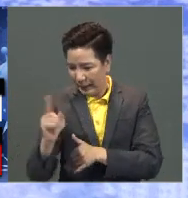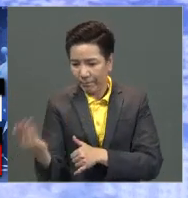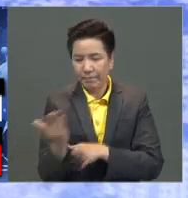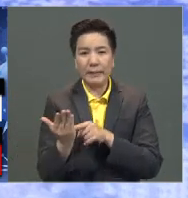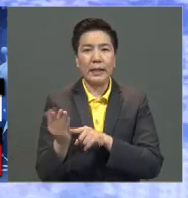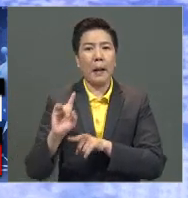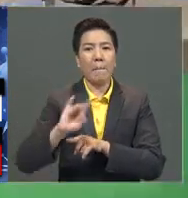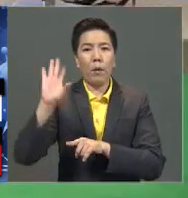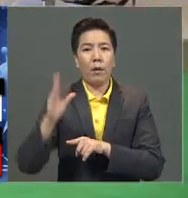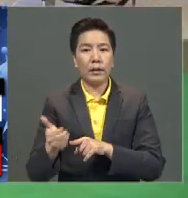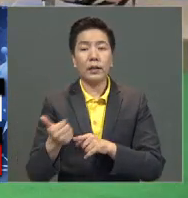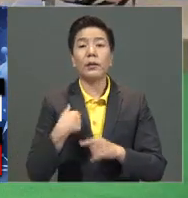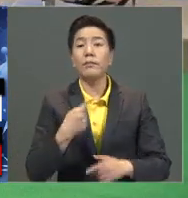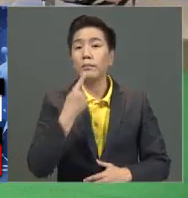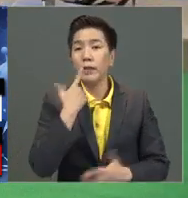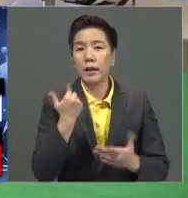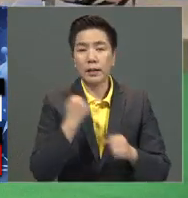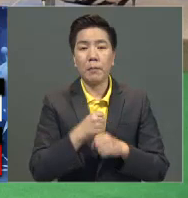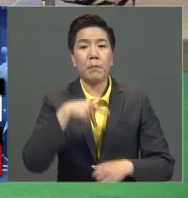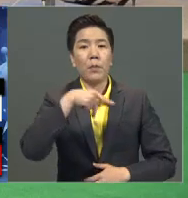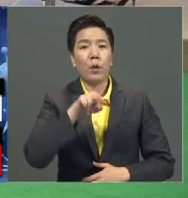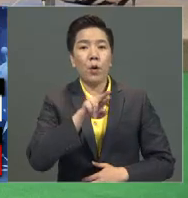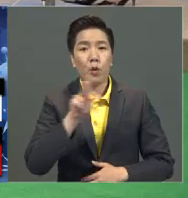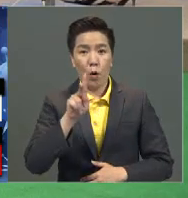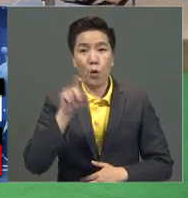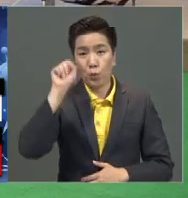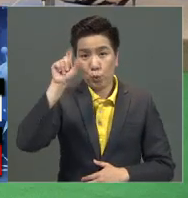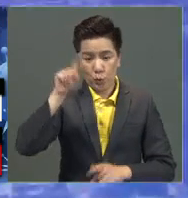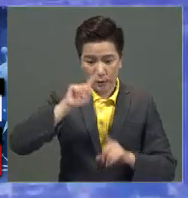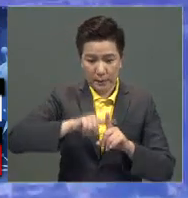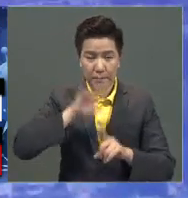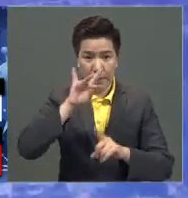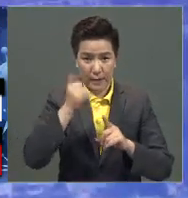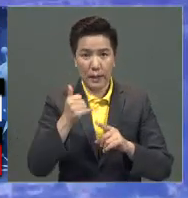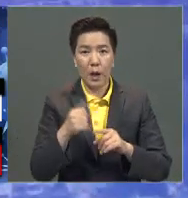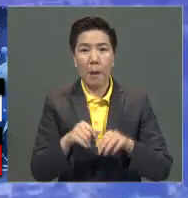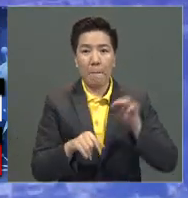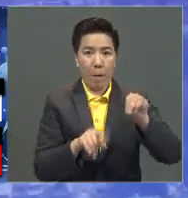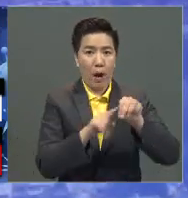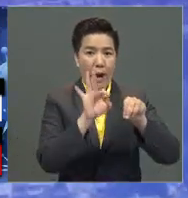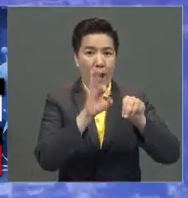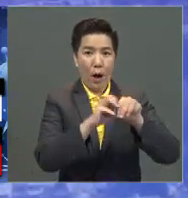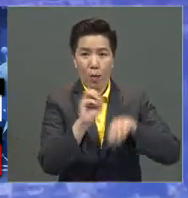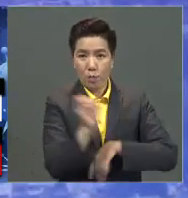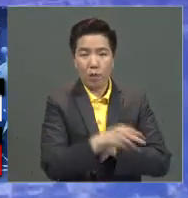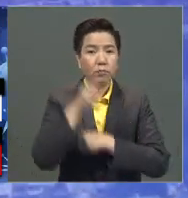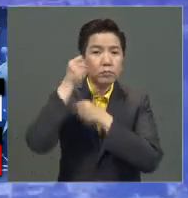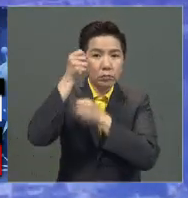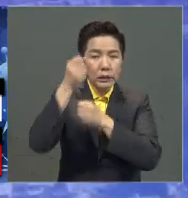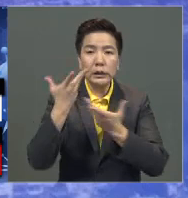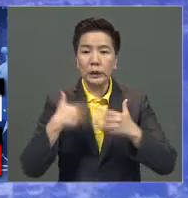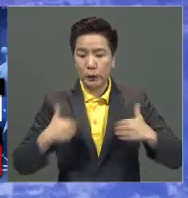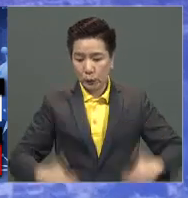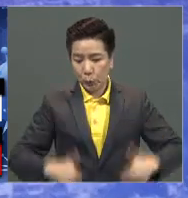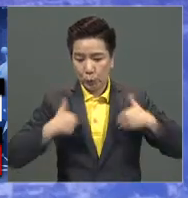ครับ ค่ะถ้าพูดให้ชัดก็คือการต่อพรกฉุกเฉินในเดือนสิงหาคมนี้เราเอามาตรา9ออกไปแล้วการชุมนุมการใช้ชีวิตของ